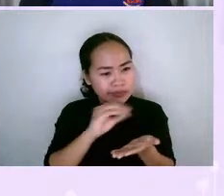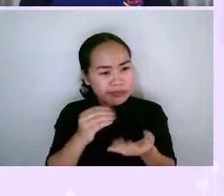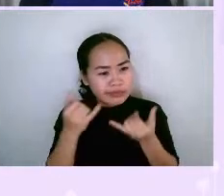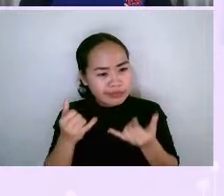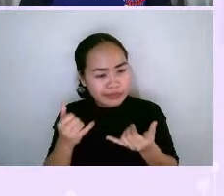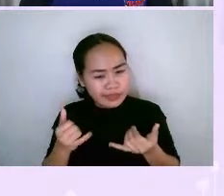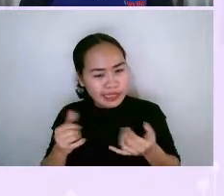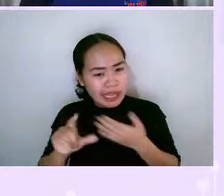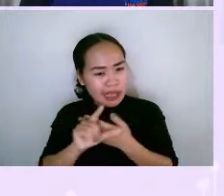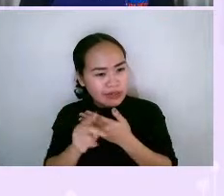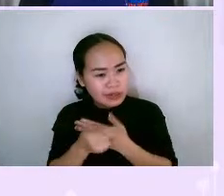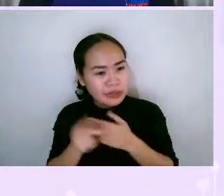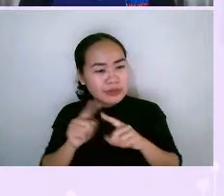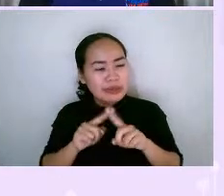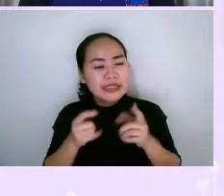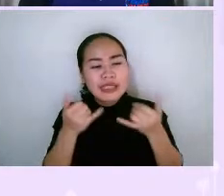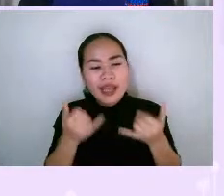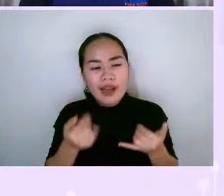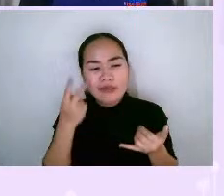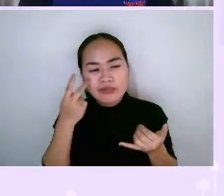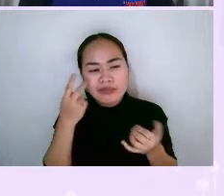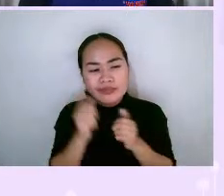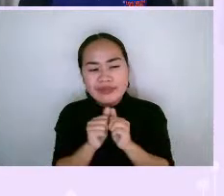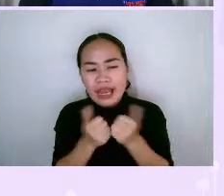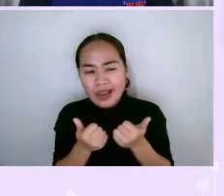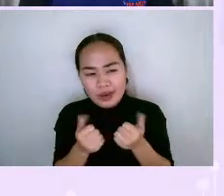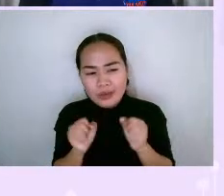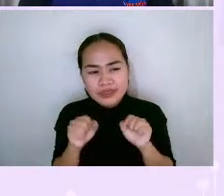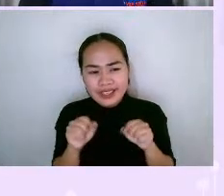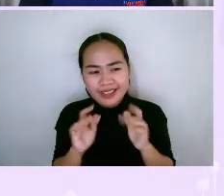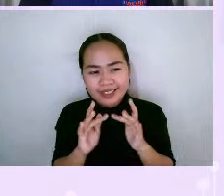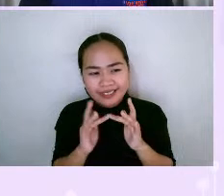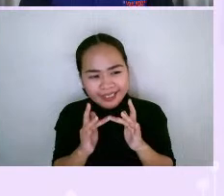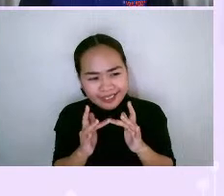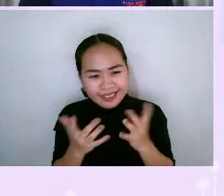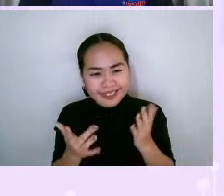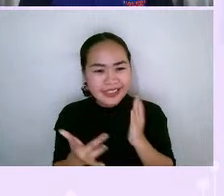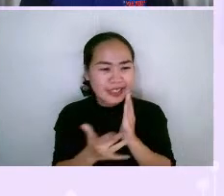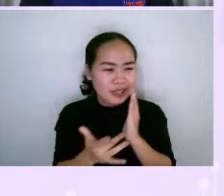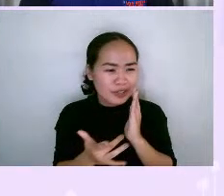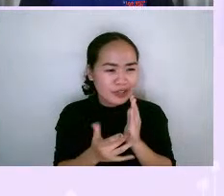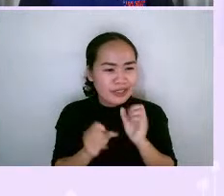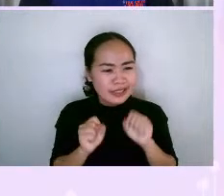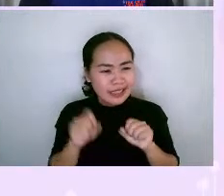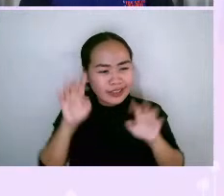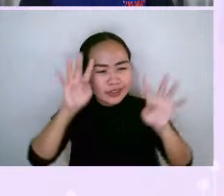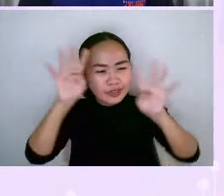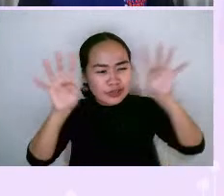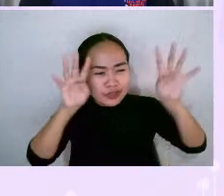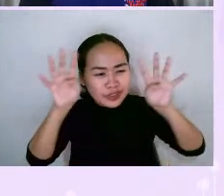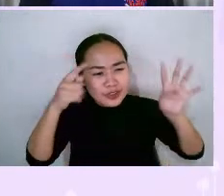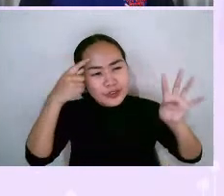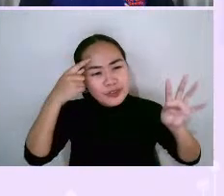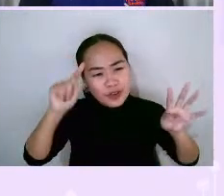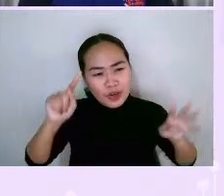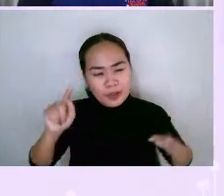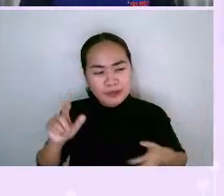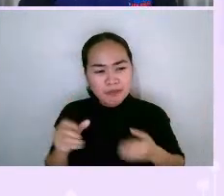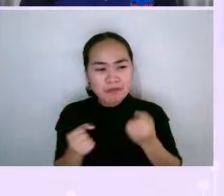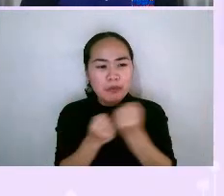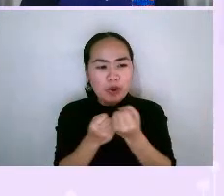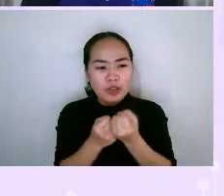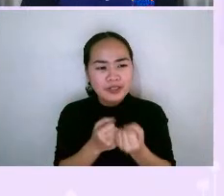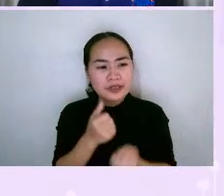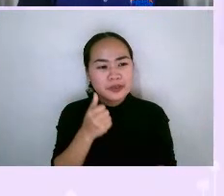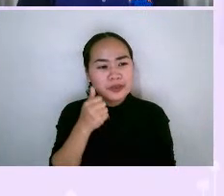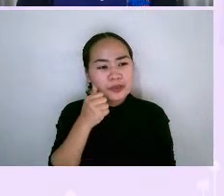natin kung paano makakatulong ang teknolohiya at inobasyon sa mga babae sa kanayunan at mga